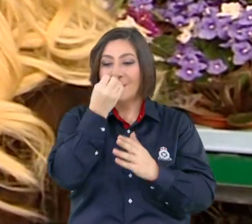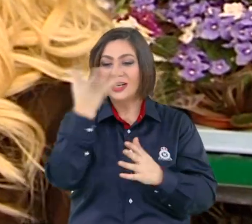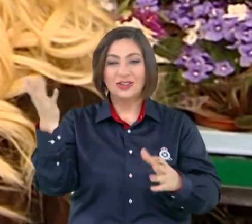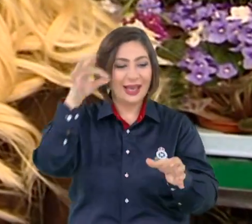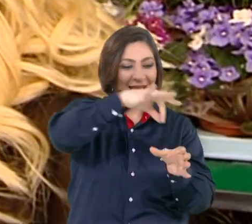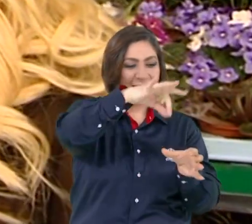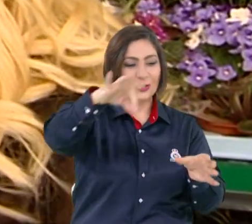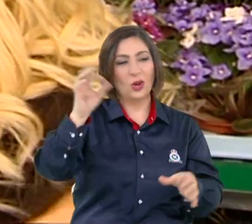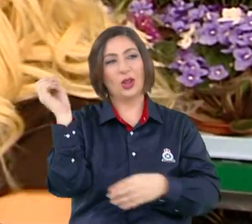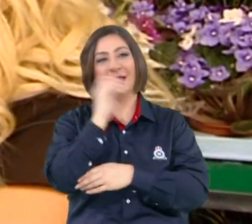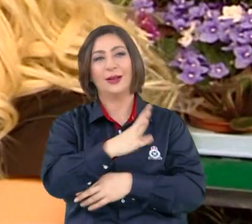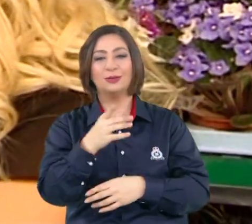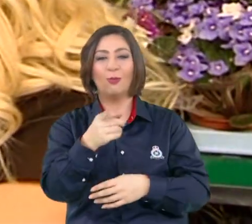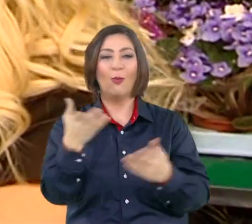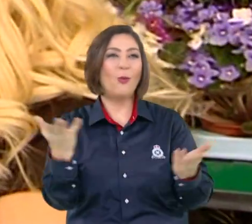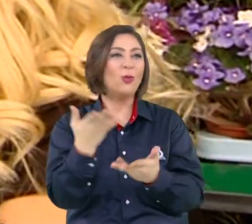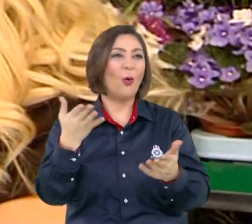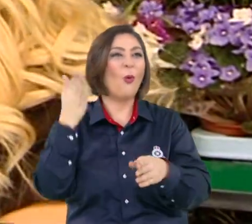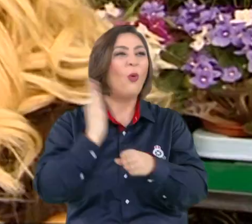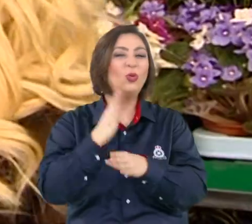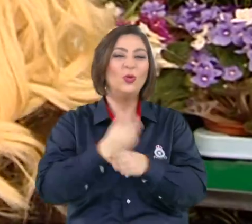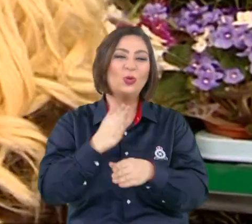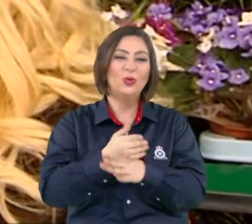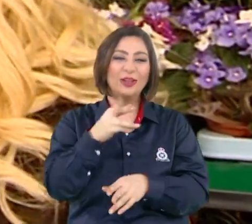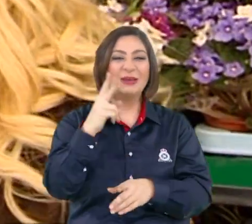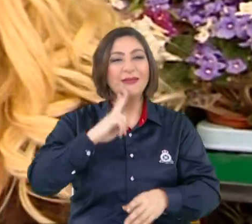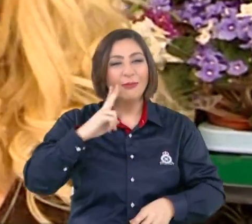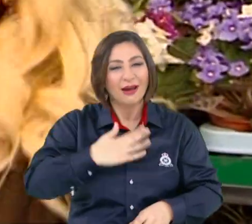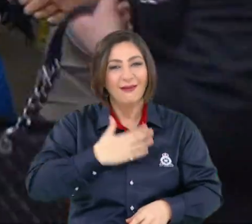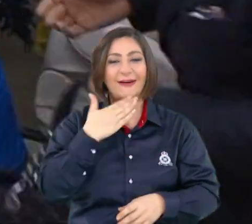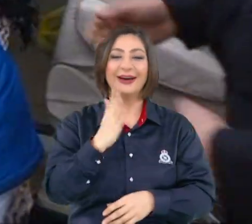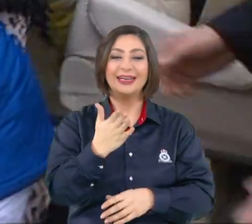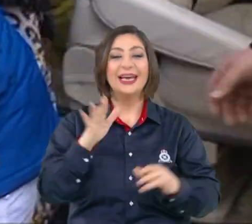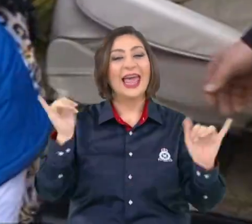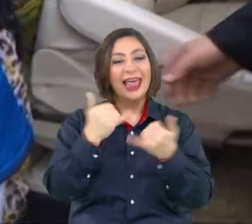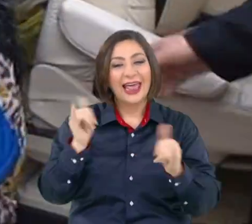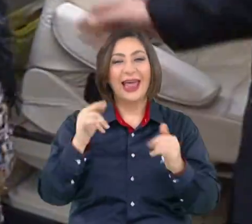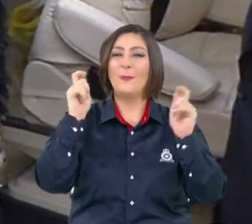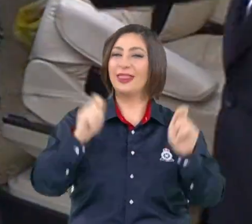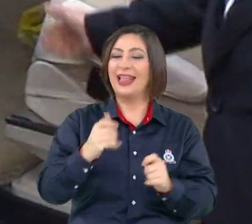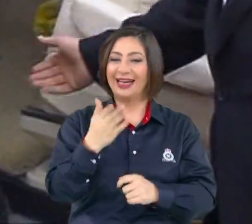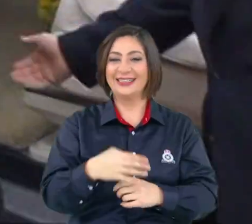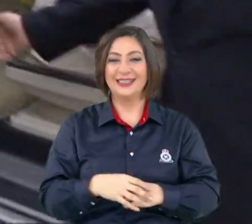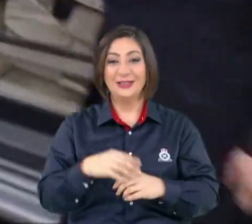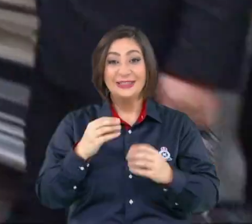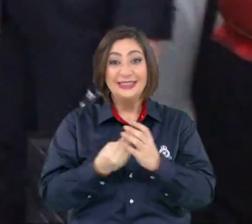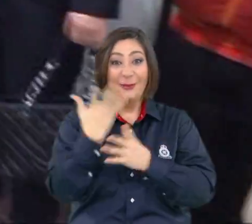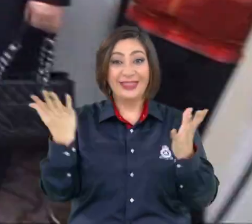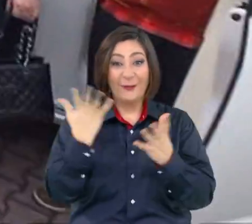ekilmesi için göndermiş. Böyle de şeydir, bu odundur yani. Öyle kibarlığı yoktur. Şen şakrak oynadılar. Bu sabahtan